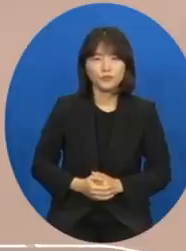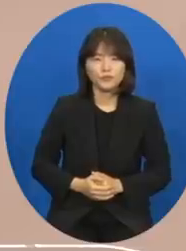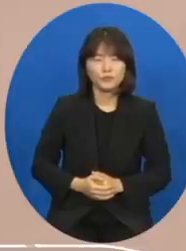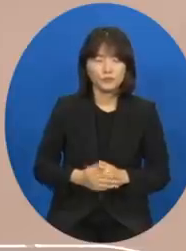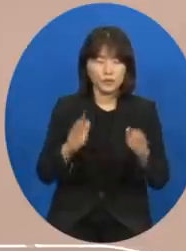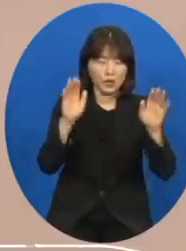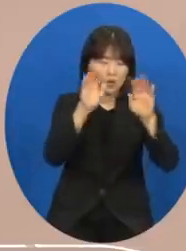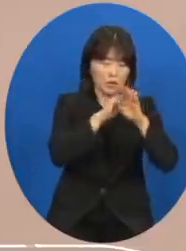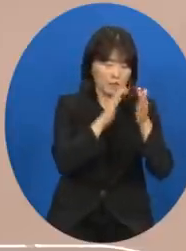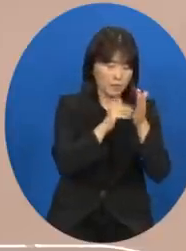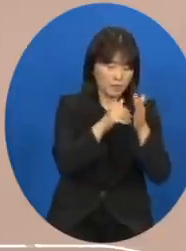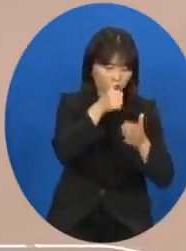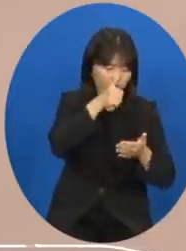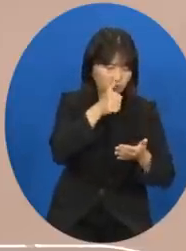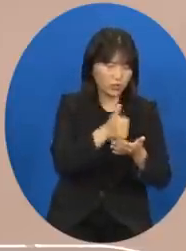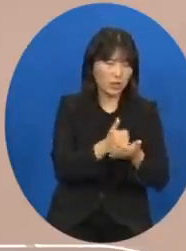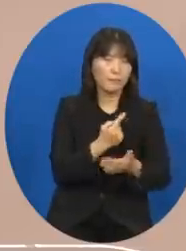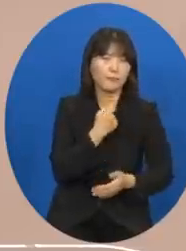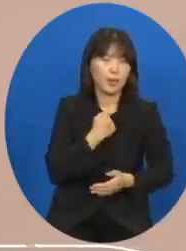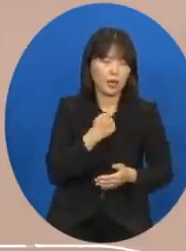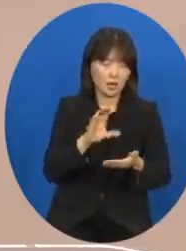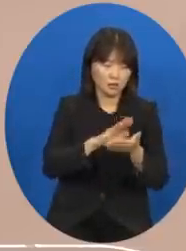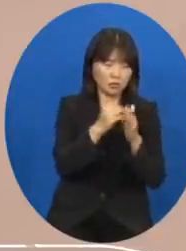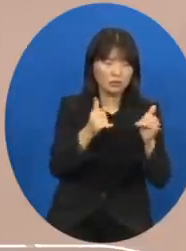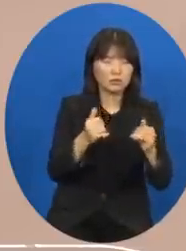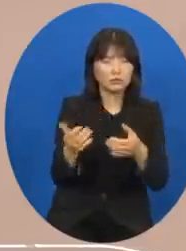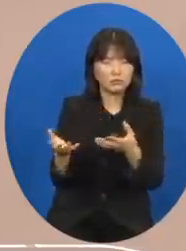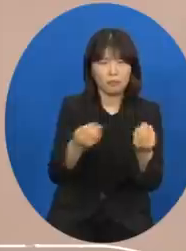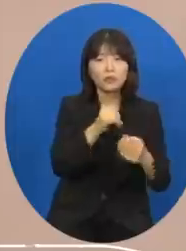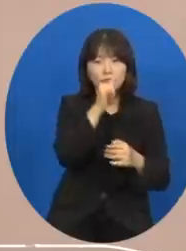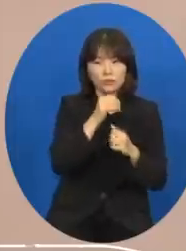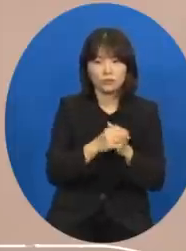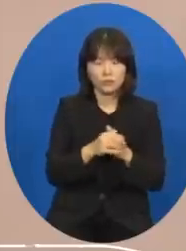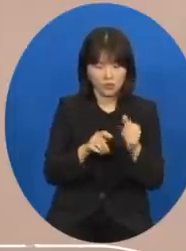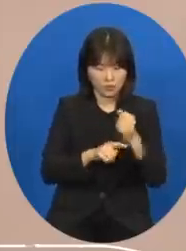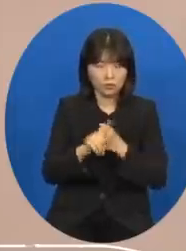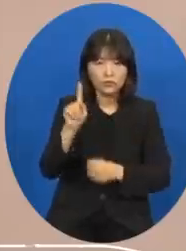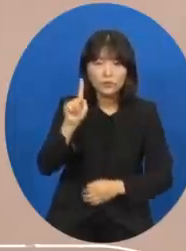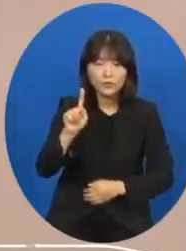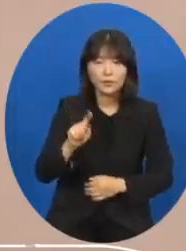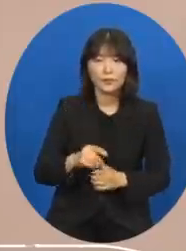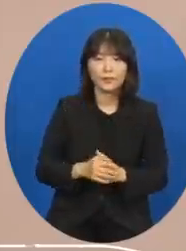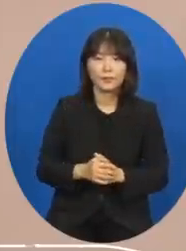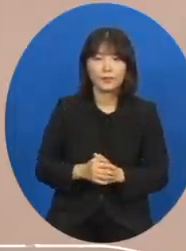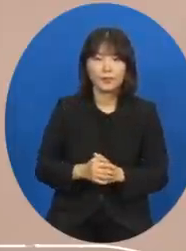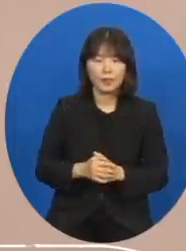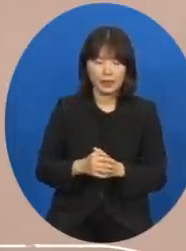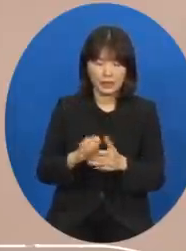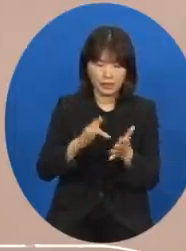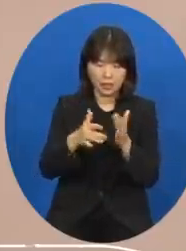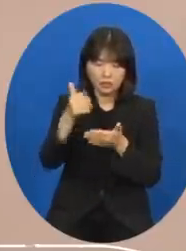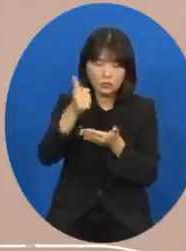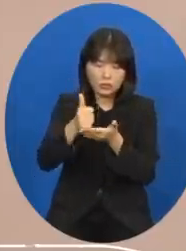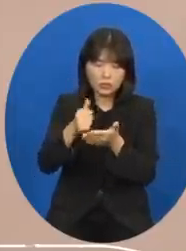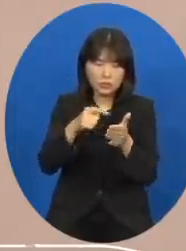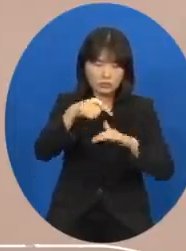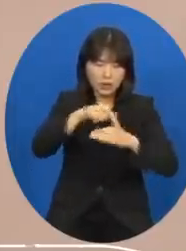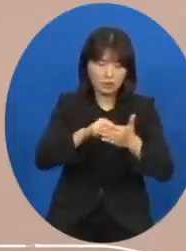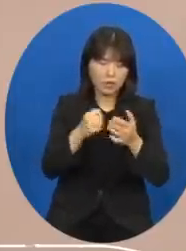은밀한 죄를 짓고 사는 그리스도인들이 꽤 있습니다. 이유는 하나예요. 그렇게 예수님이 마음에